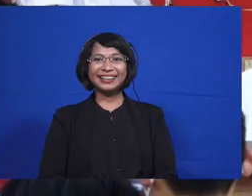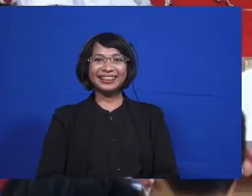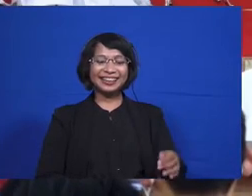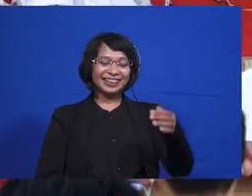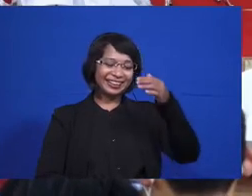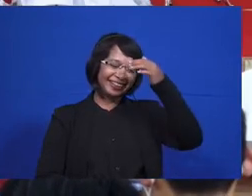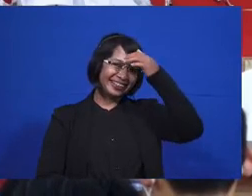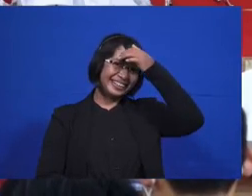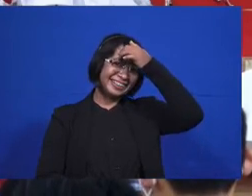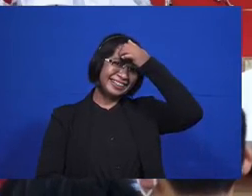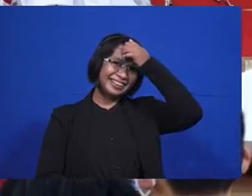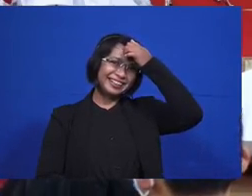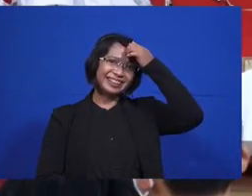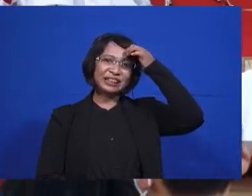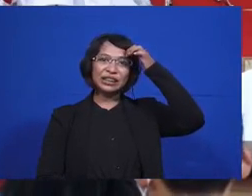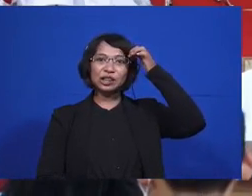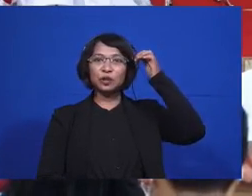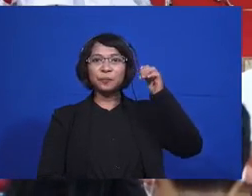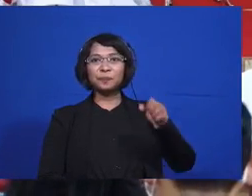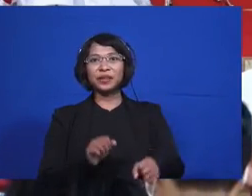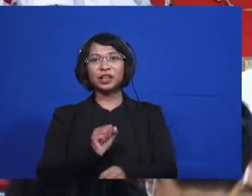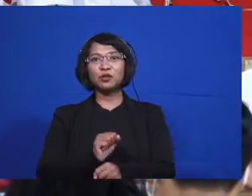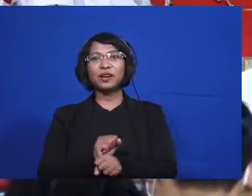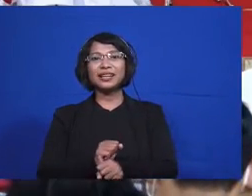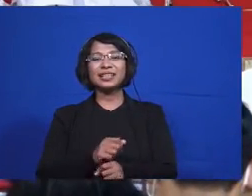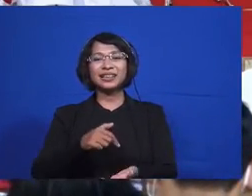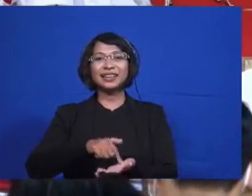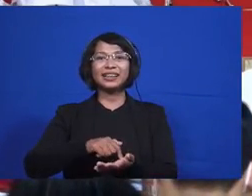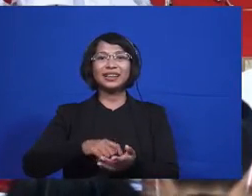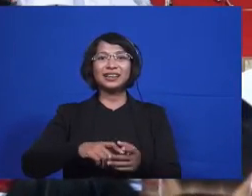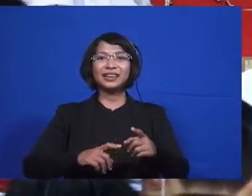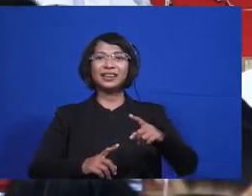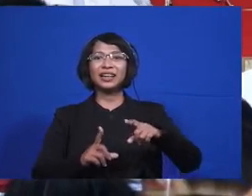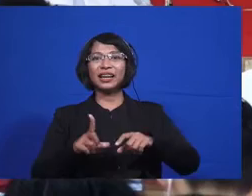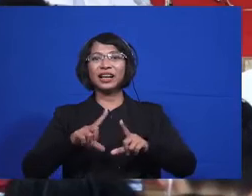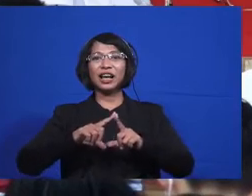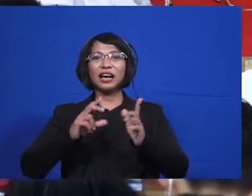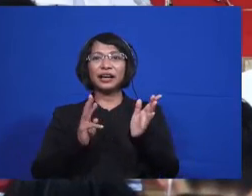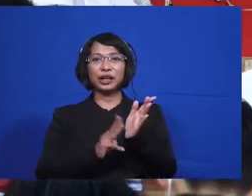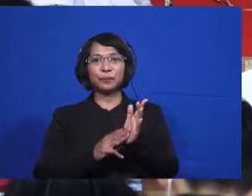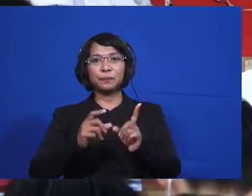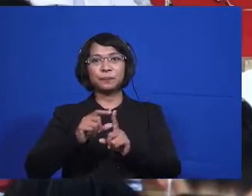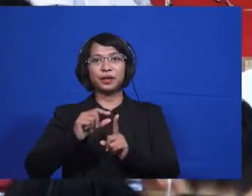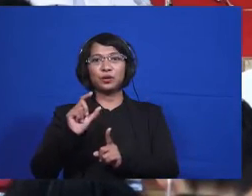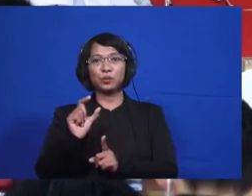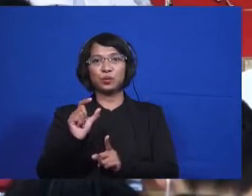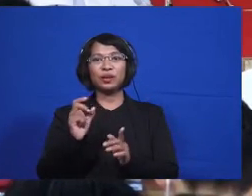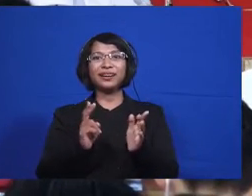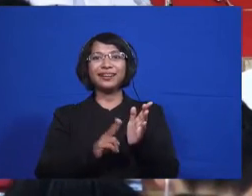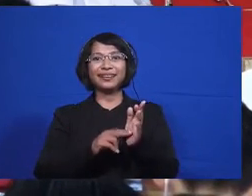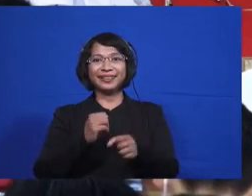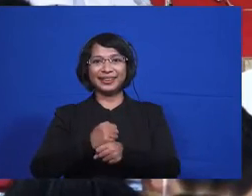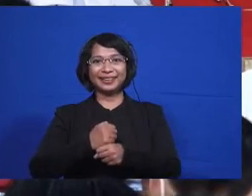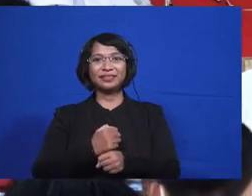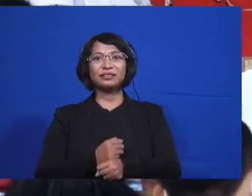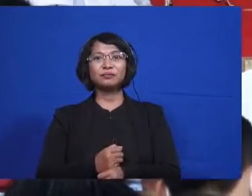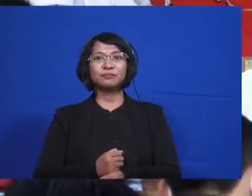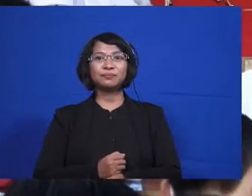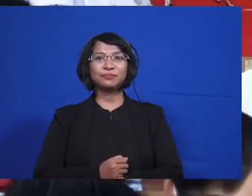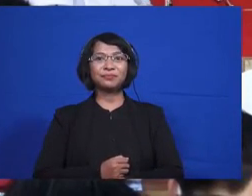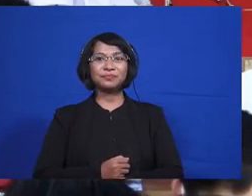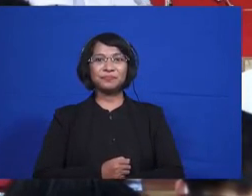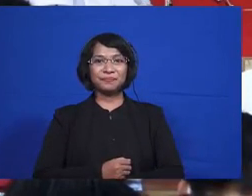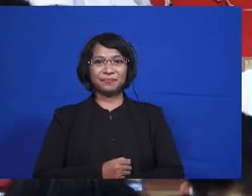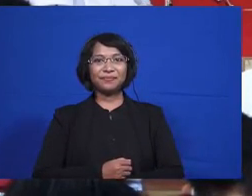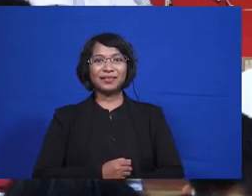Maka Romo Cahyawandoko nanti bertugas di Tanjung Karang untuk meneruskan tugas Romo yang lain di sana yang akan kami